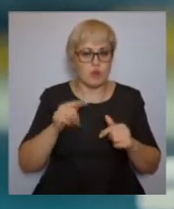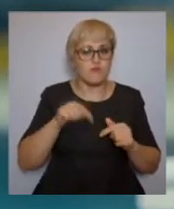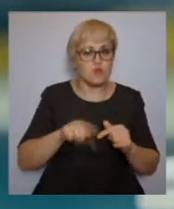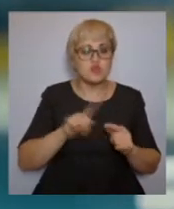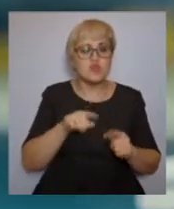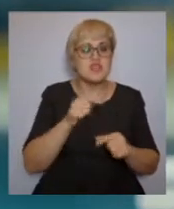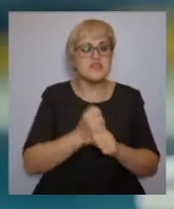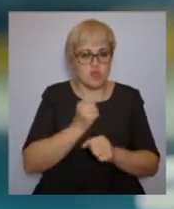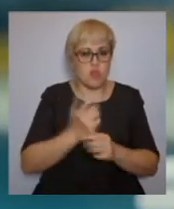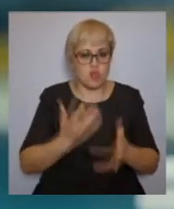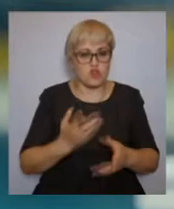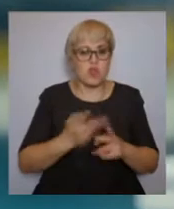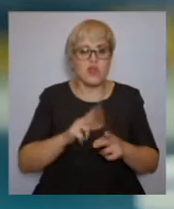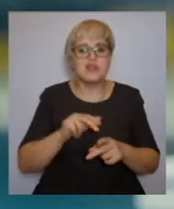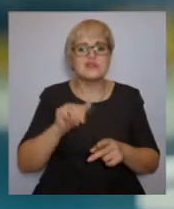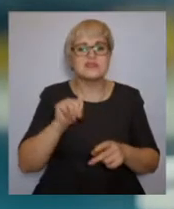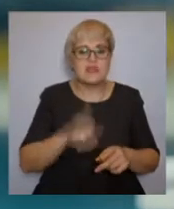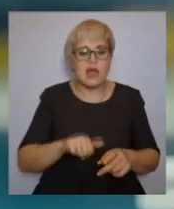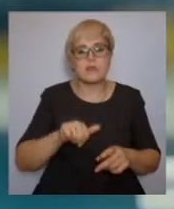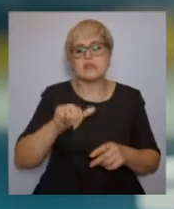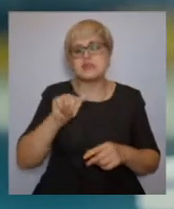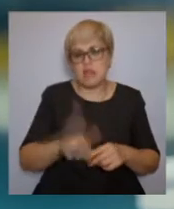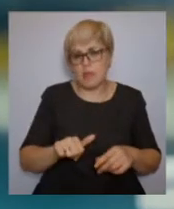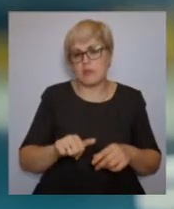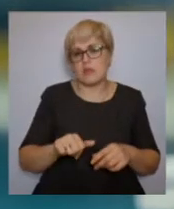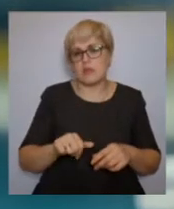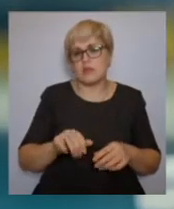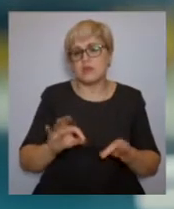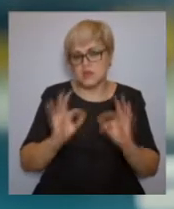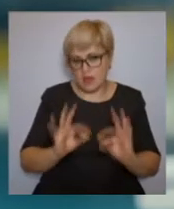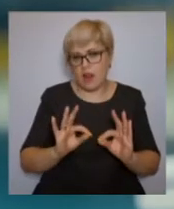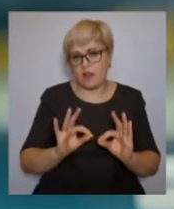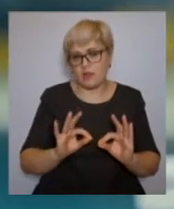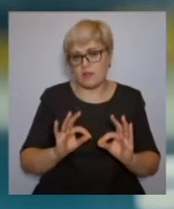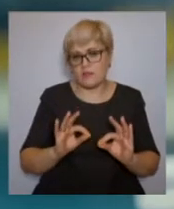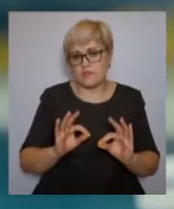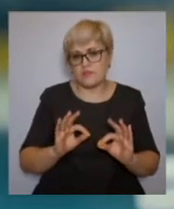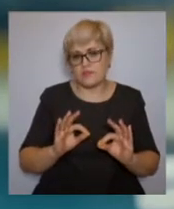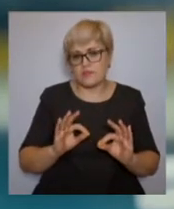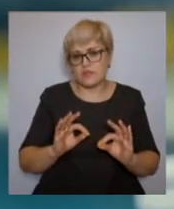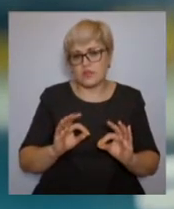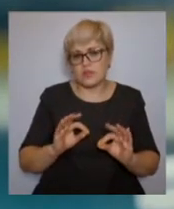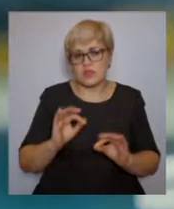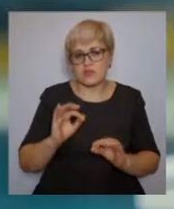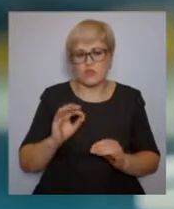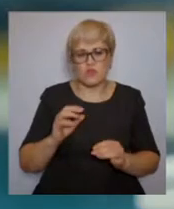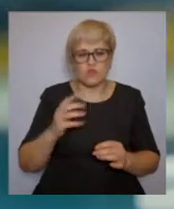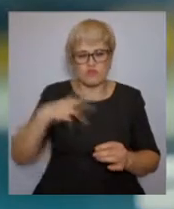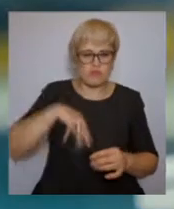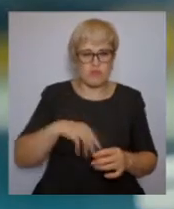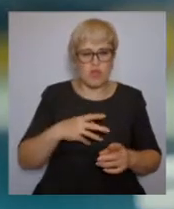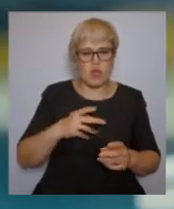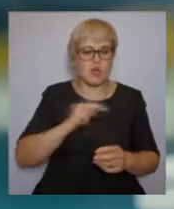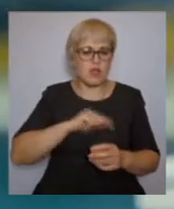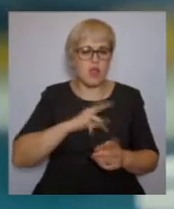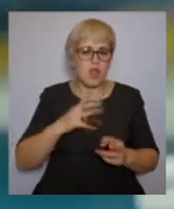удается добиться от народа что они могут понять и я действительно верю в то что